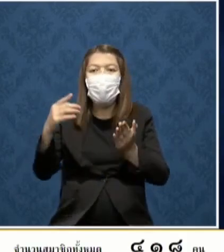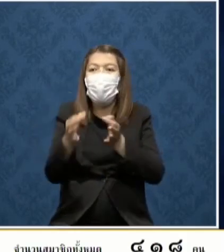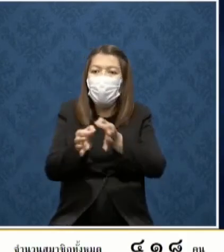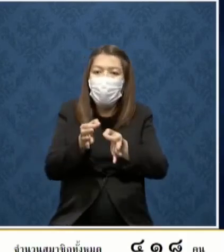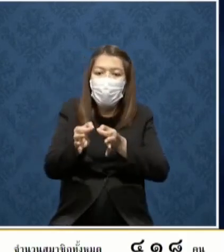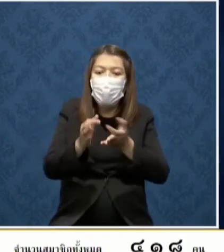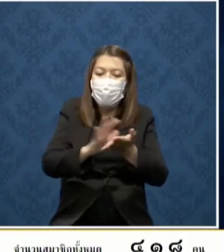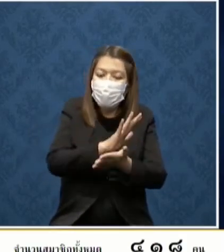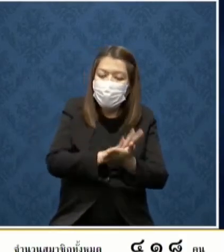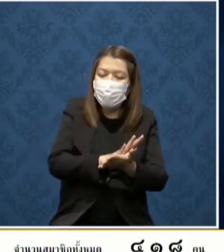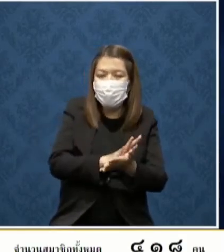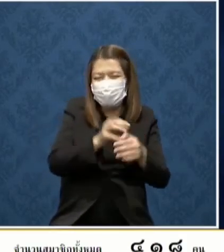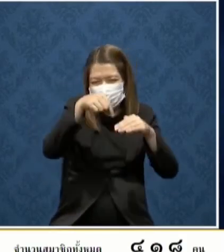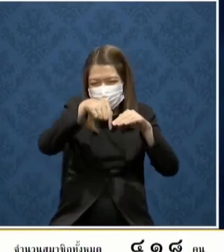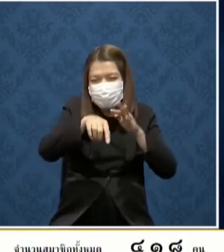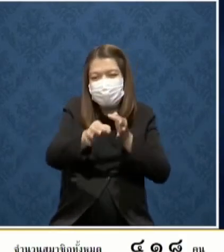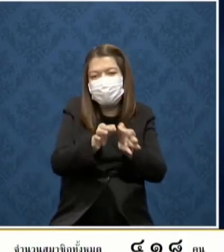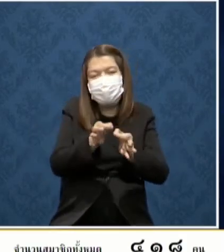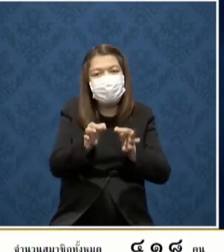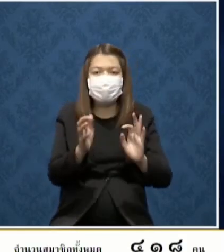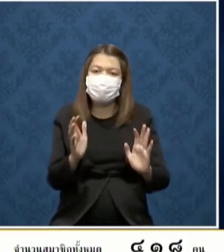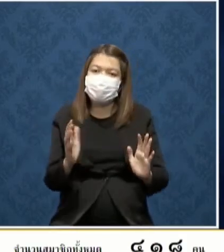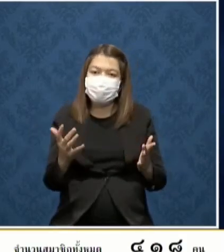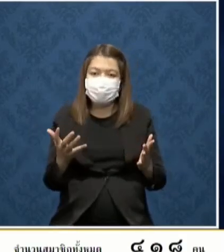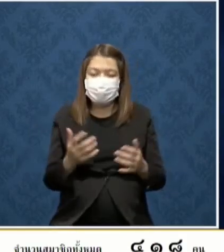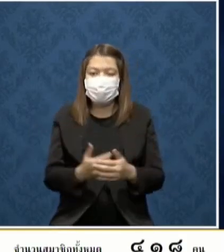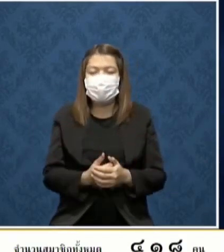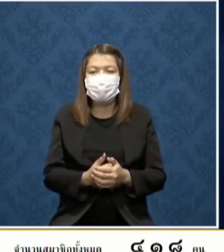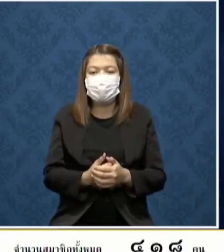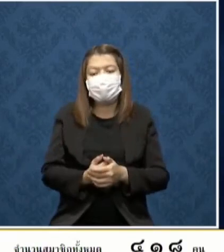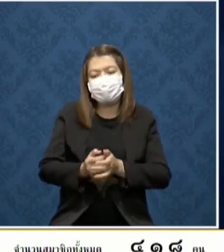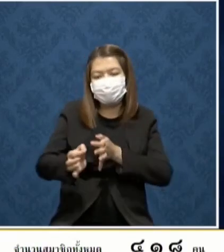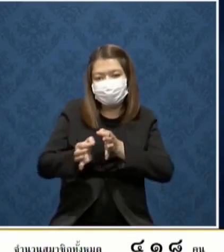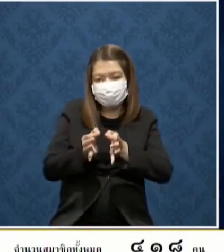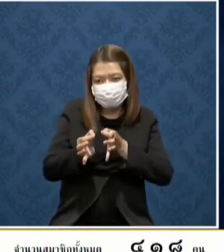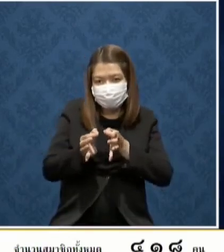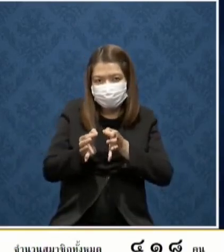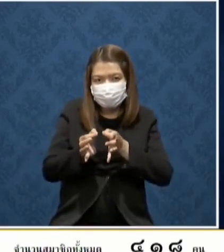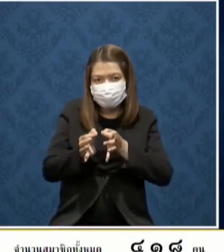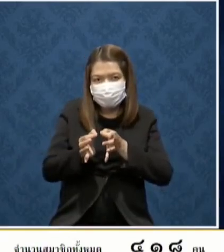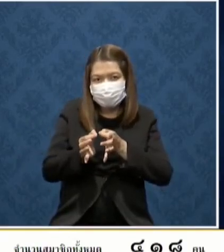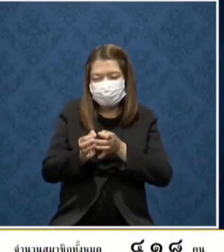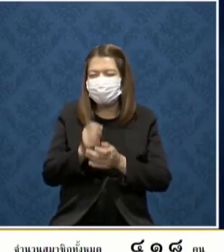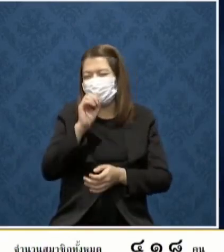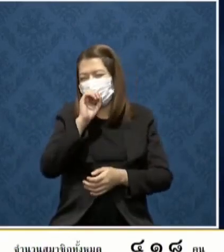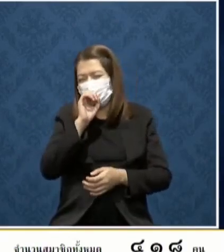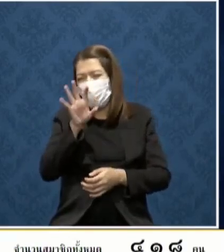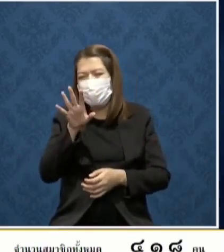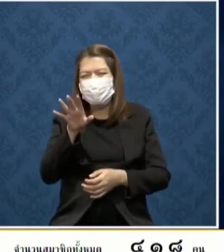แงทเอาสามากลนลลเอียด ไม่ครับกับชี้แงในทำนองชจะ discredit